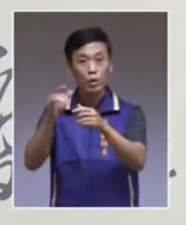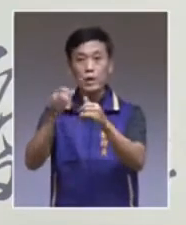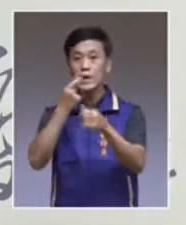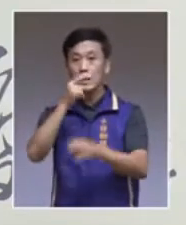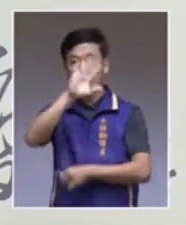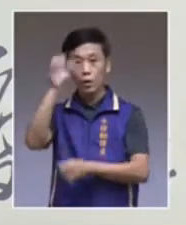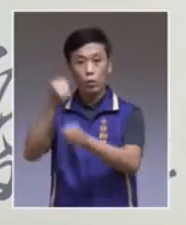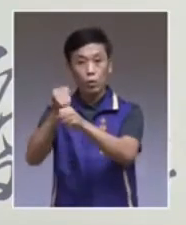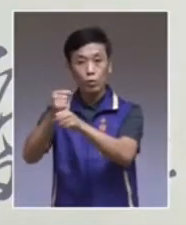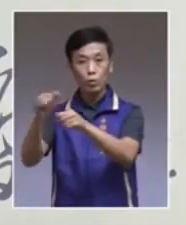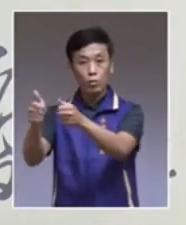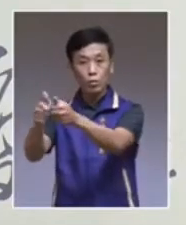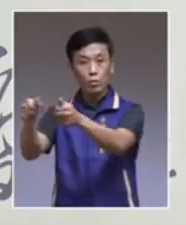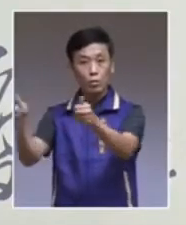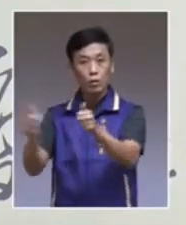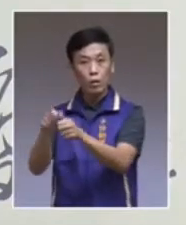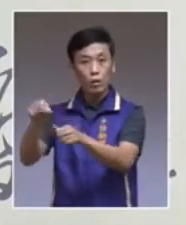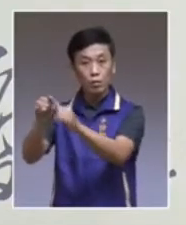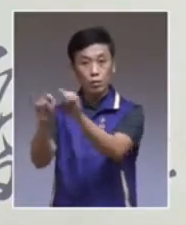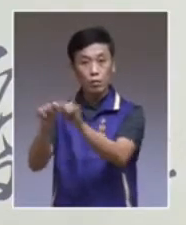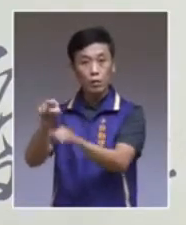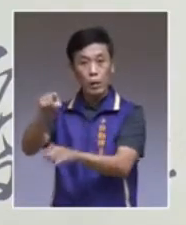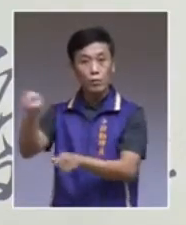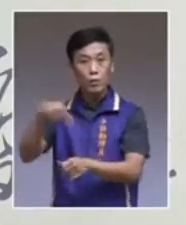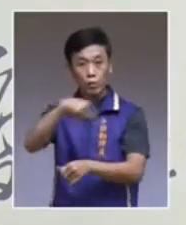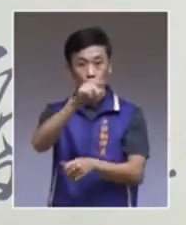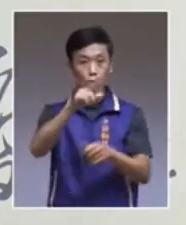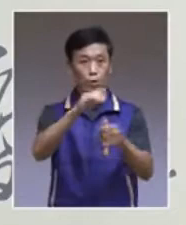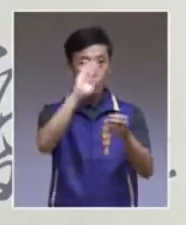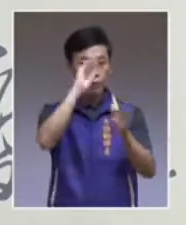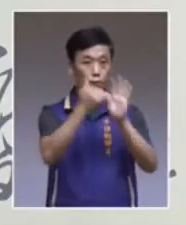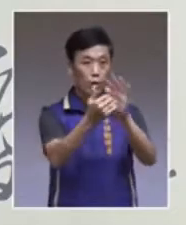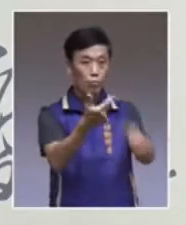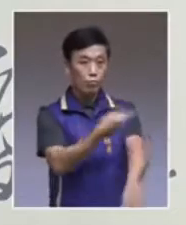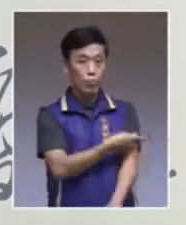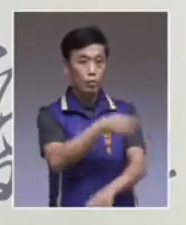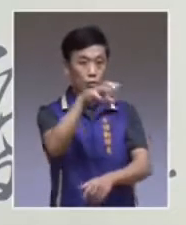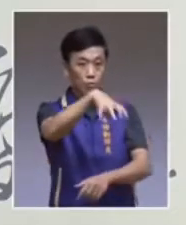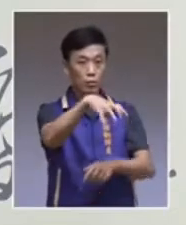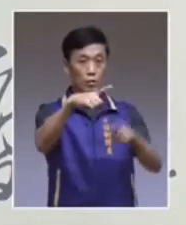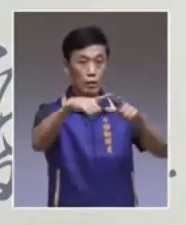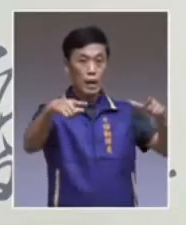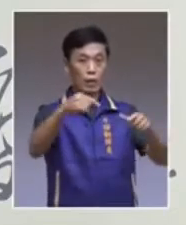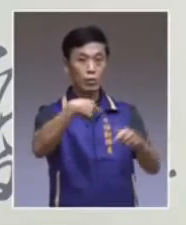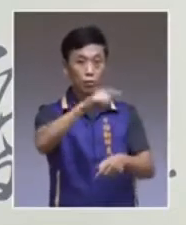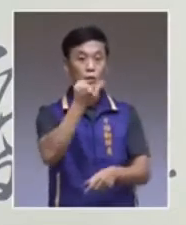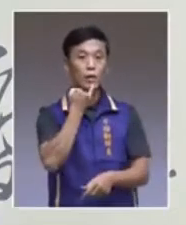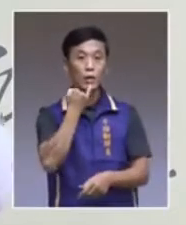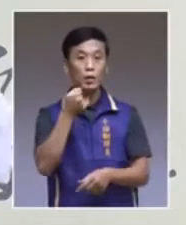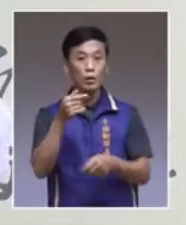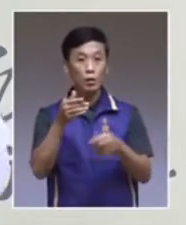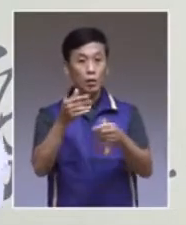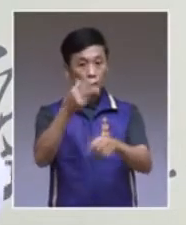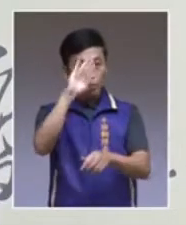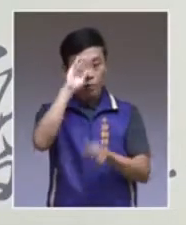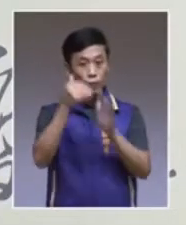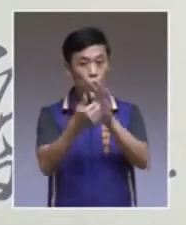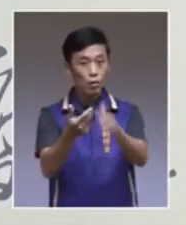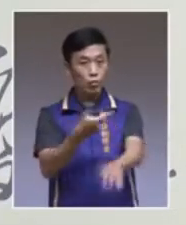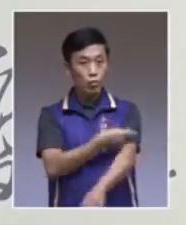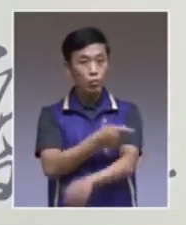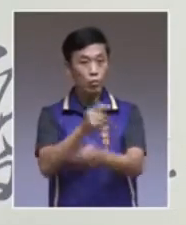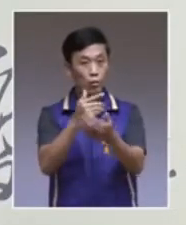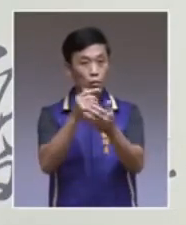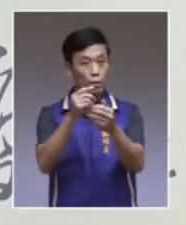以就近可以到大型的接种站。所以我们会有多元的管道，不同层级